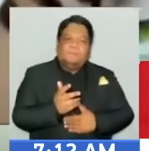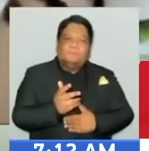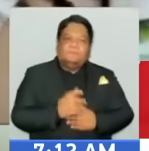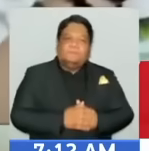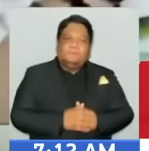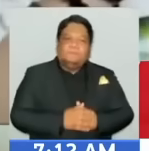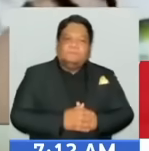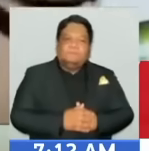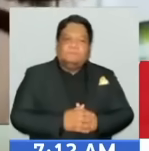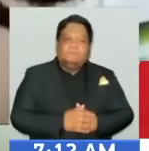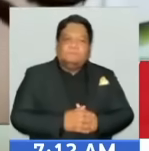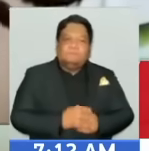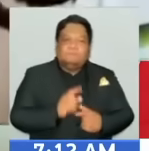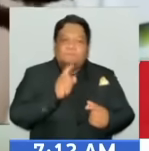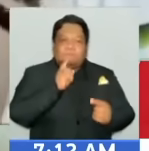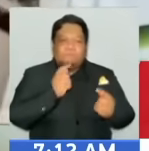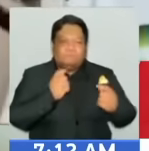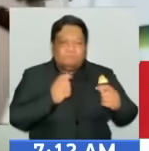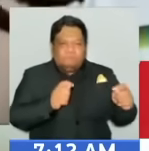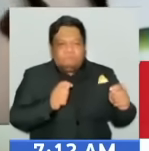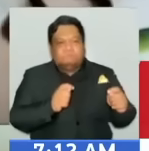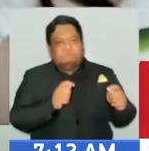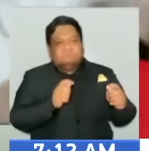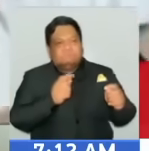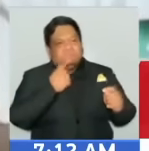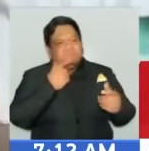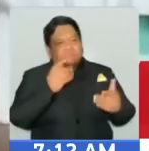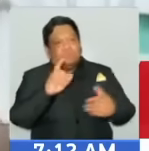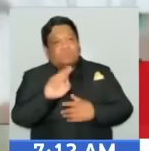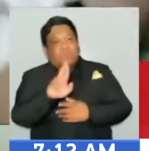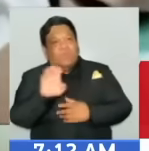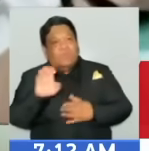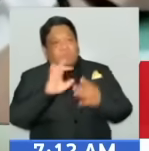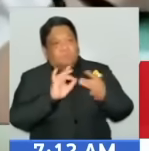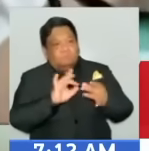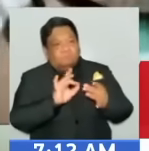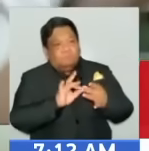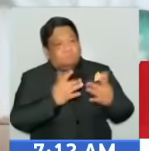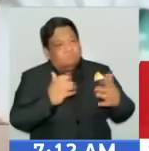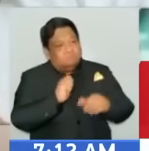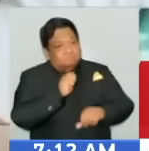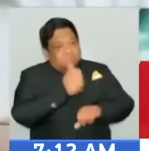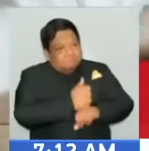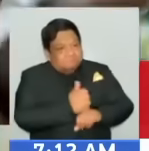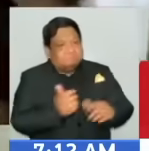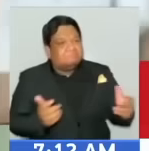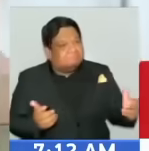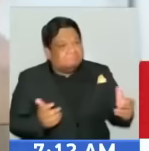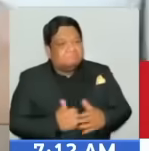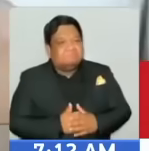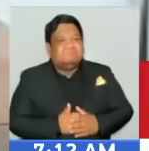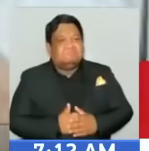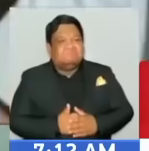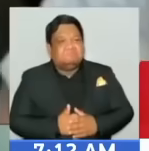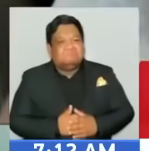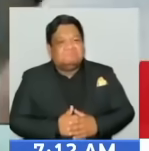said, like, yo, Marshall gonna eat that up. And then, yeah. And then M at the background of the studio was